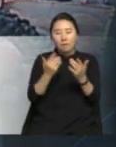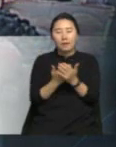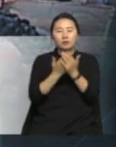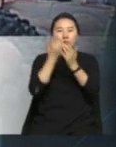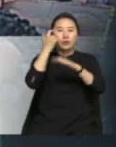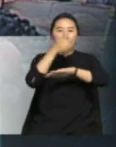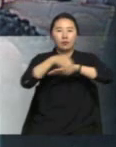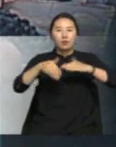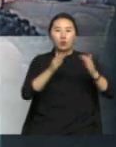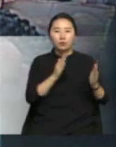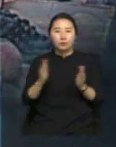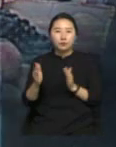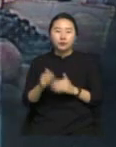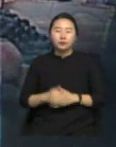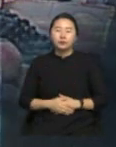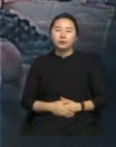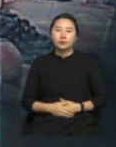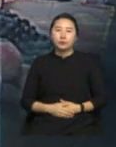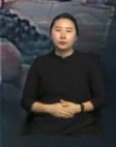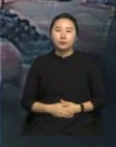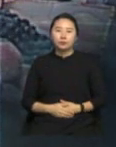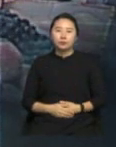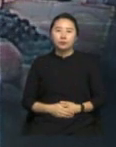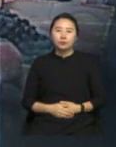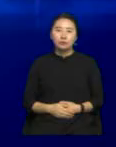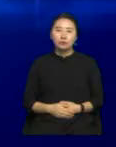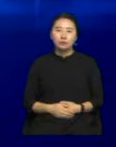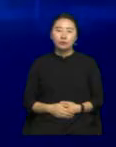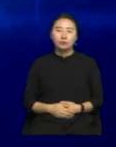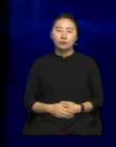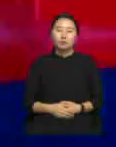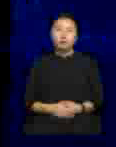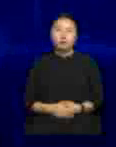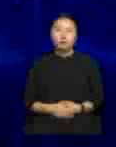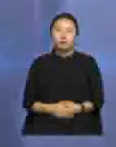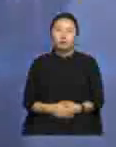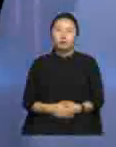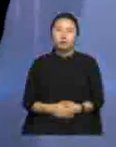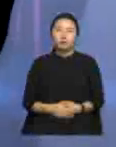발전 계획을 마련하기로 했습니다. 보도에 지혁배 기자입니다.